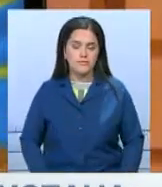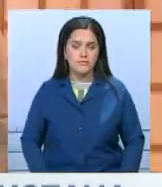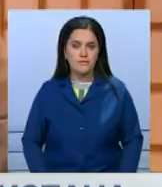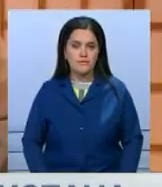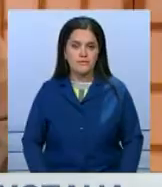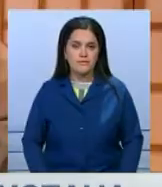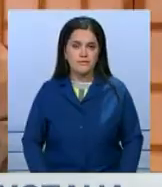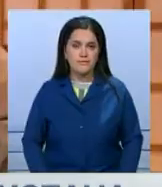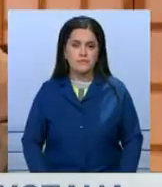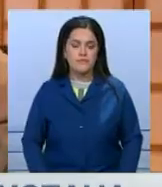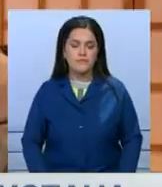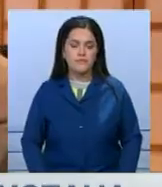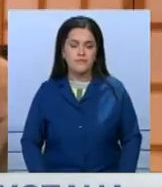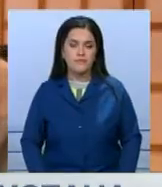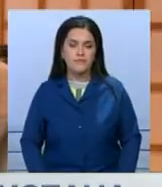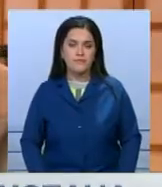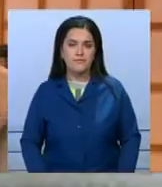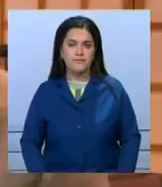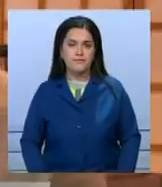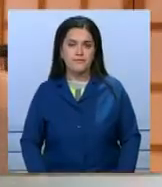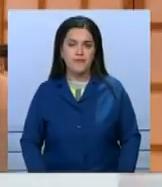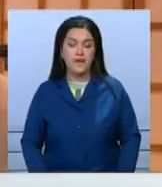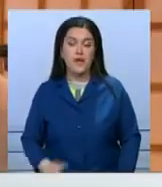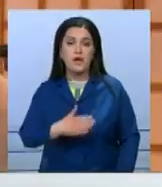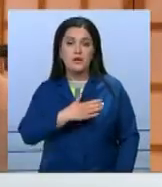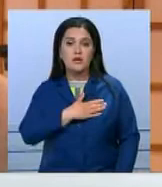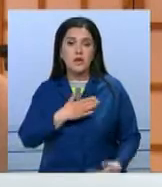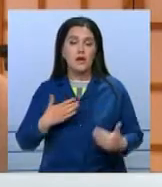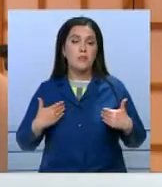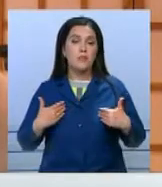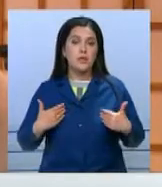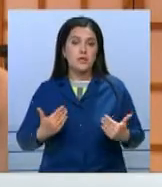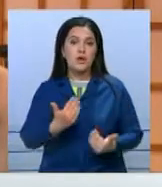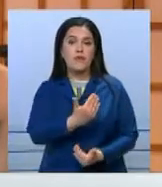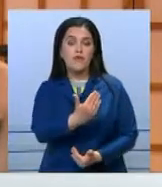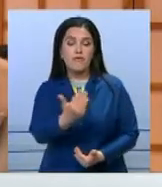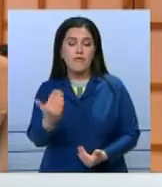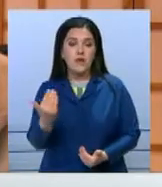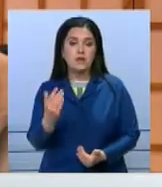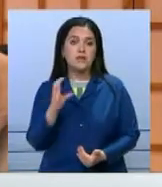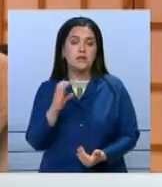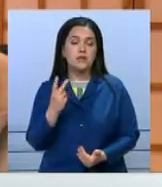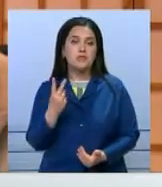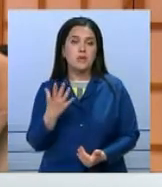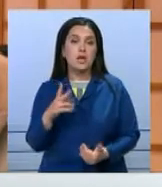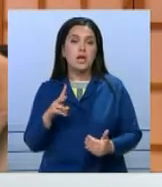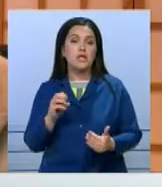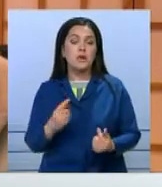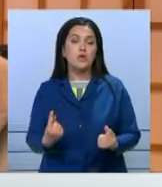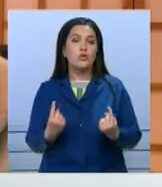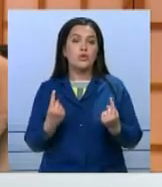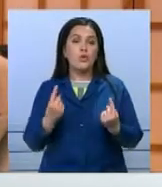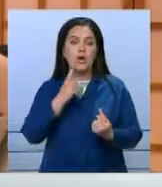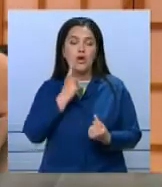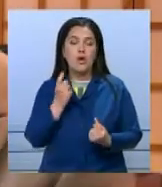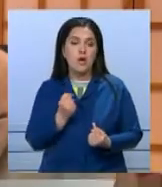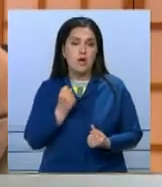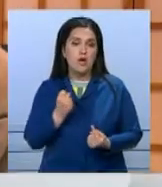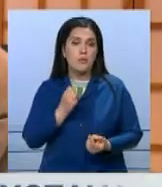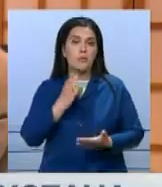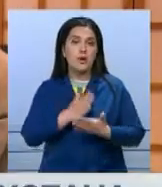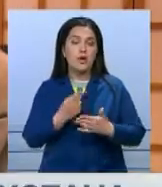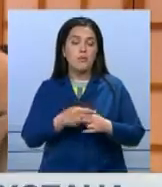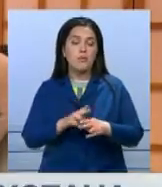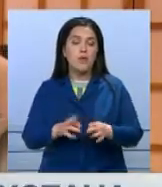indian для меня большая честь поздравить вашу страну с 25-летием вооруженных сил сотрудничество между казахстаном